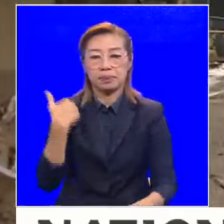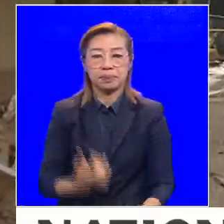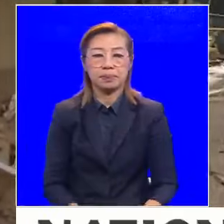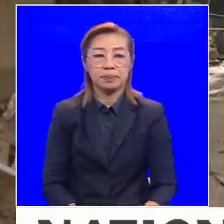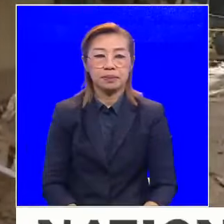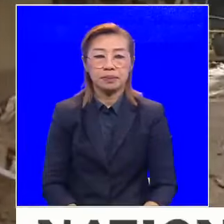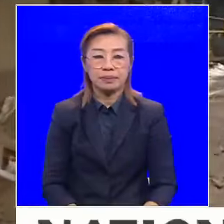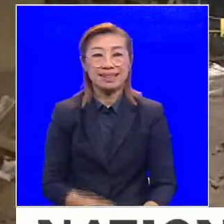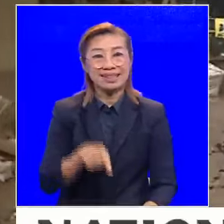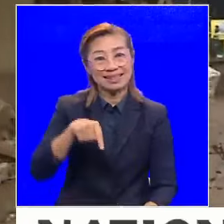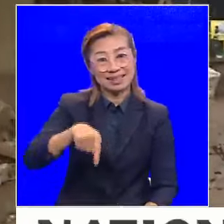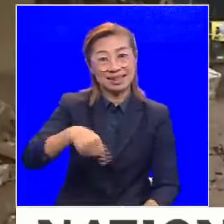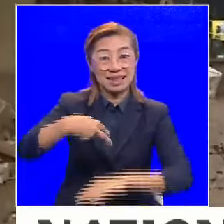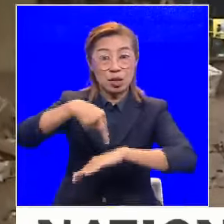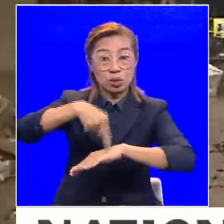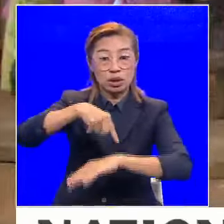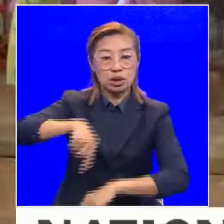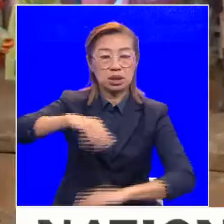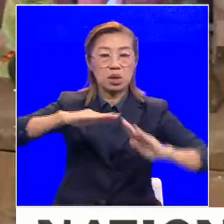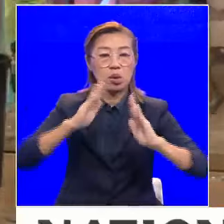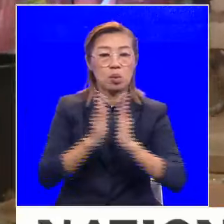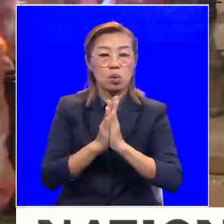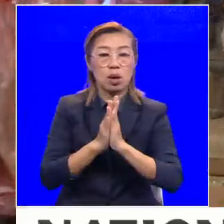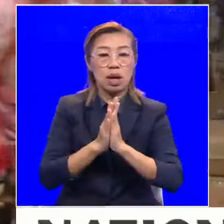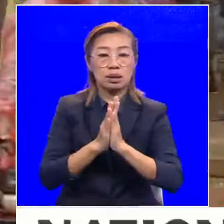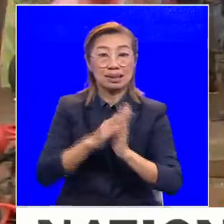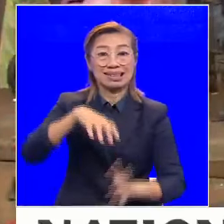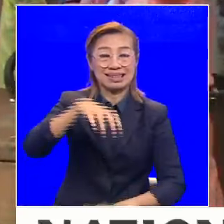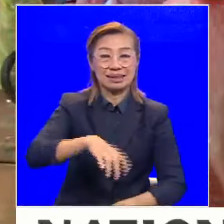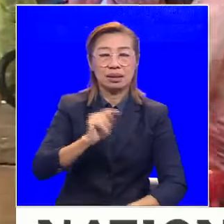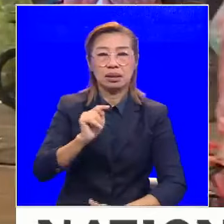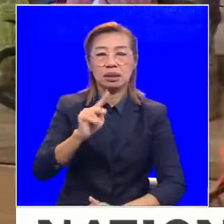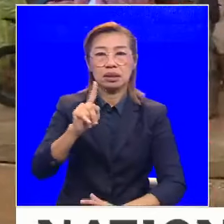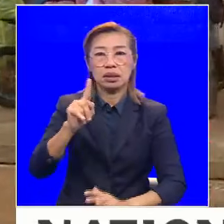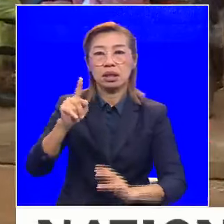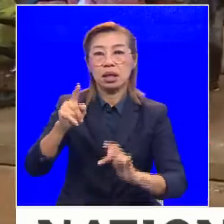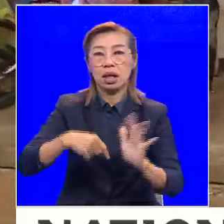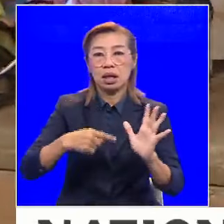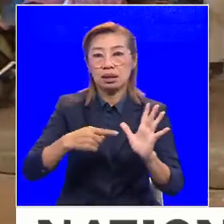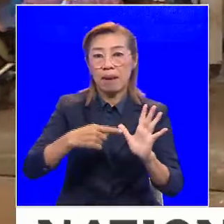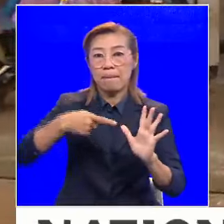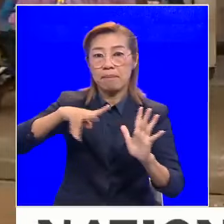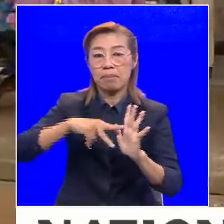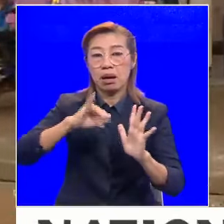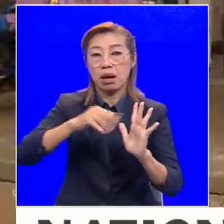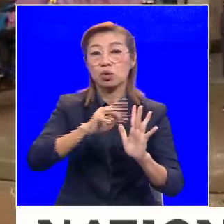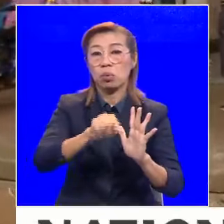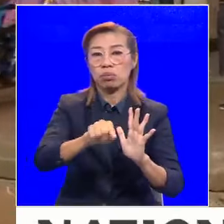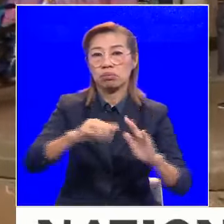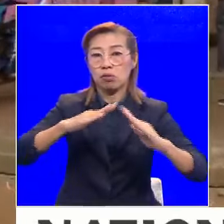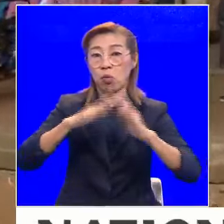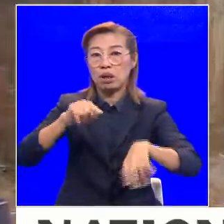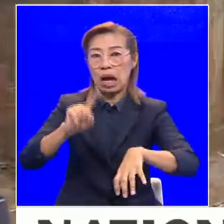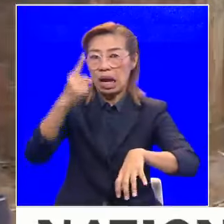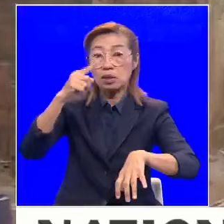ซึ่งจุดที่เรามาอยู่เนี่ยนะคะก็คือวัดถ้ำผาจมเป็นด่านแรกของการรับน้ำนะคะหากมีมวลน้ำเพิ่มเข้ามาอีกระลอกหนึ่งเช้